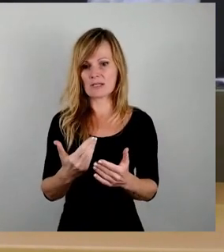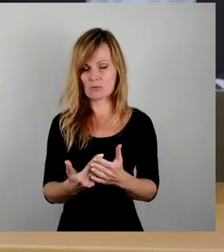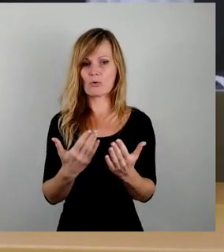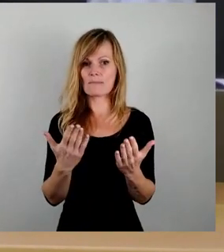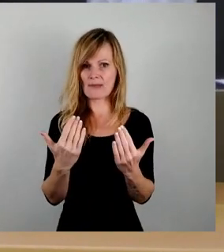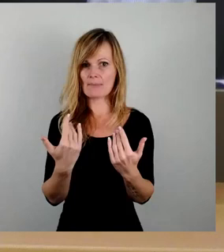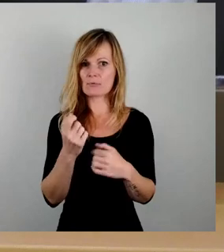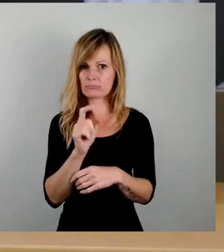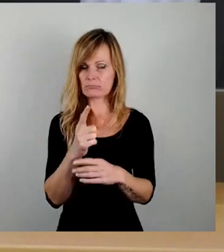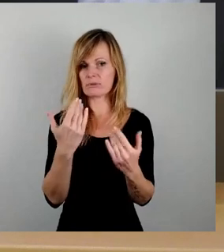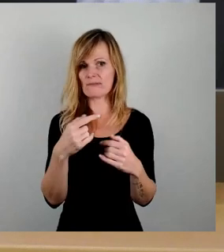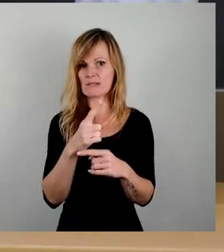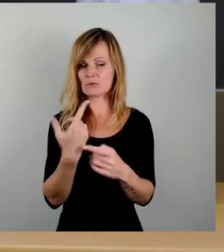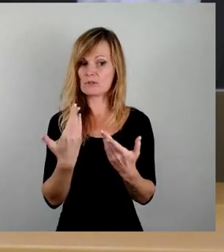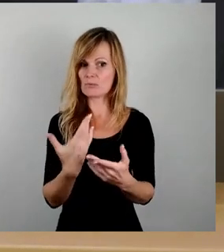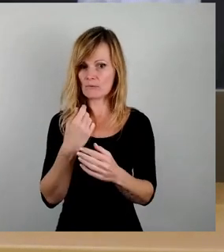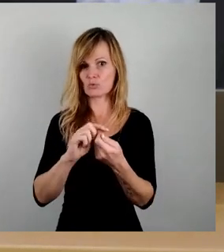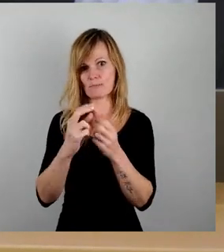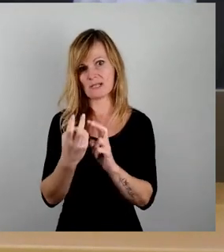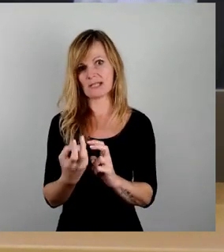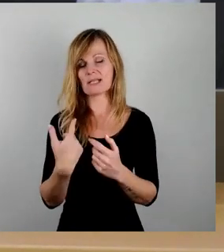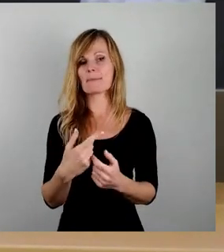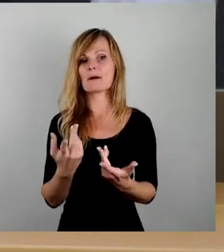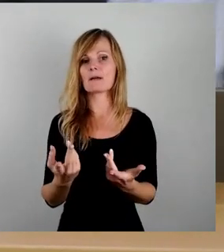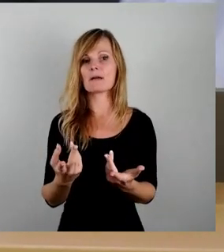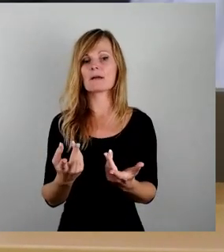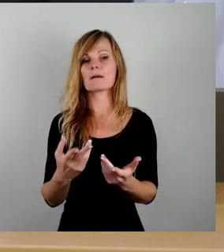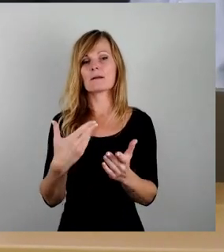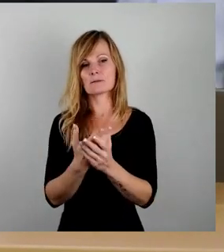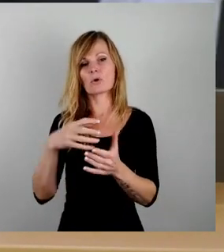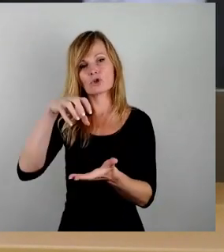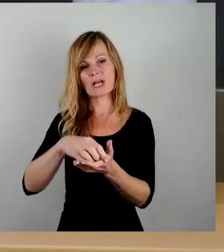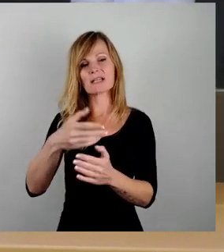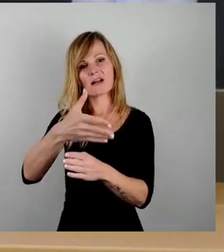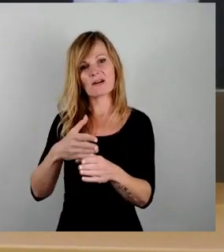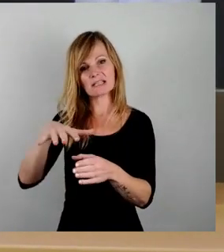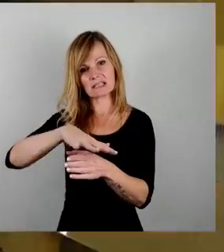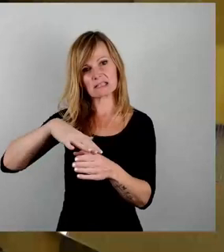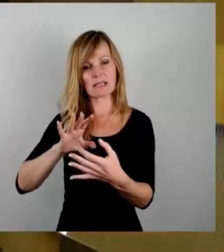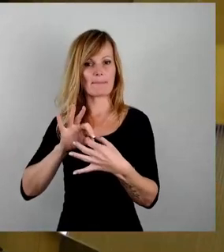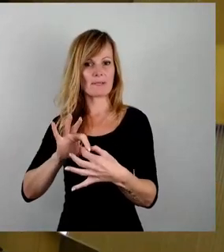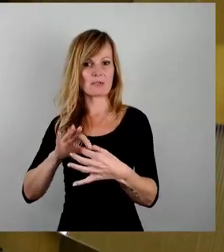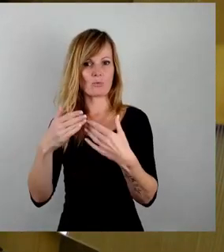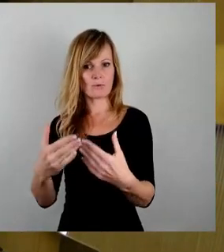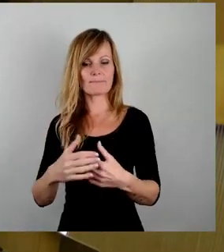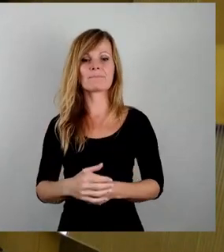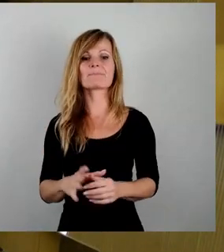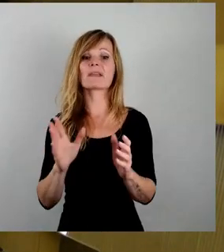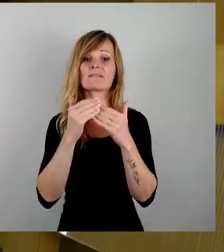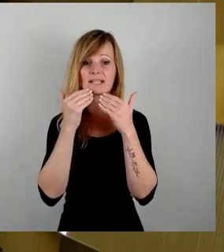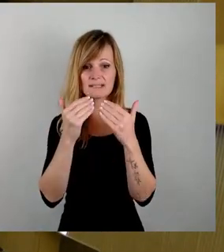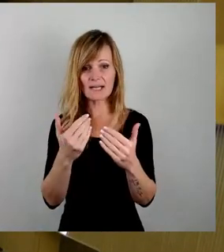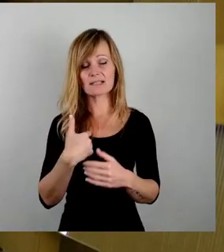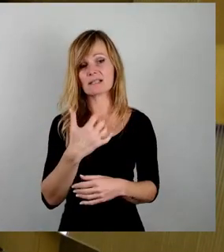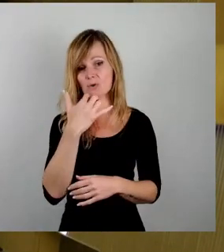wir auch entsprechend realisieren wollen. Aber dann statt quartiersbezogen. Okay, dann vielen Dank und ich hoffe, dass